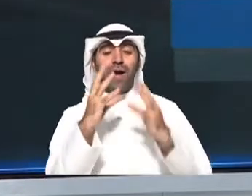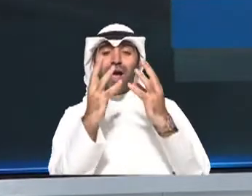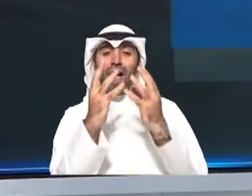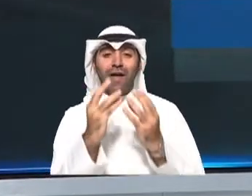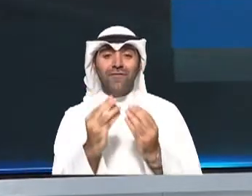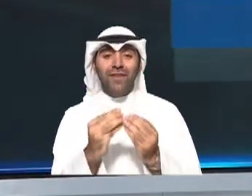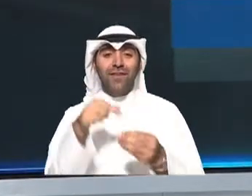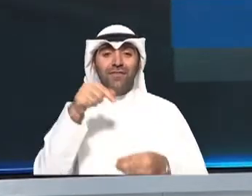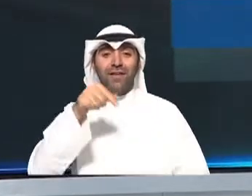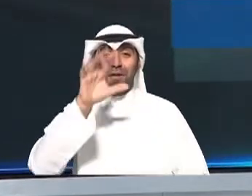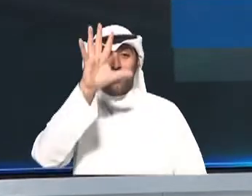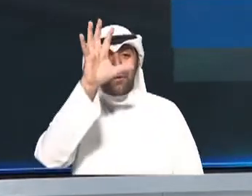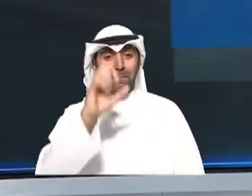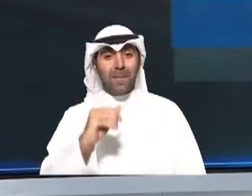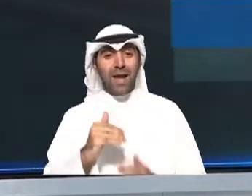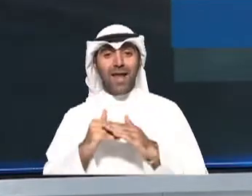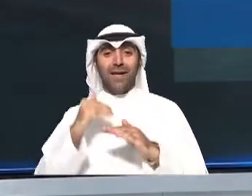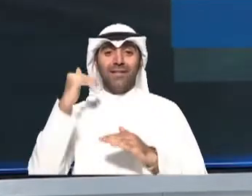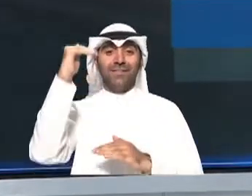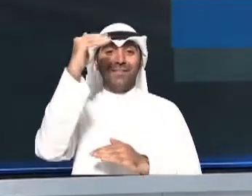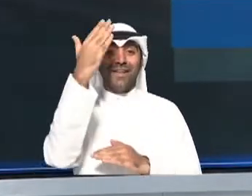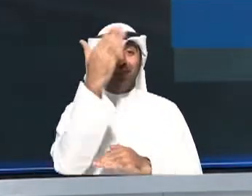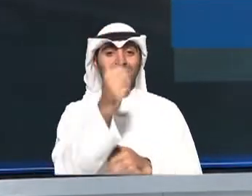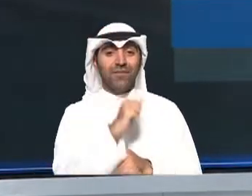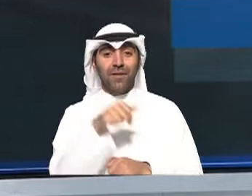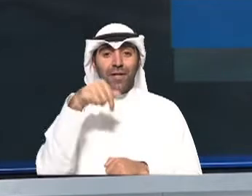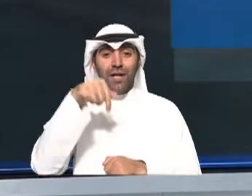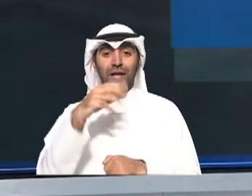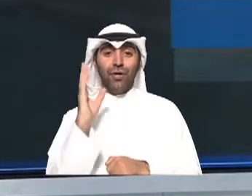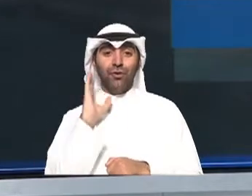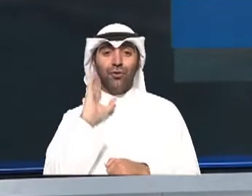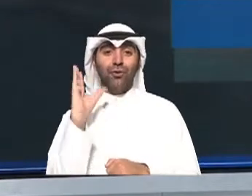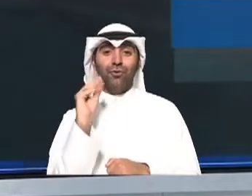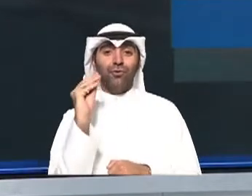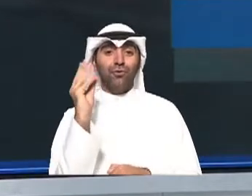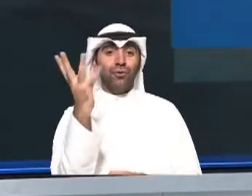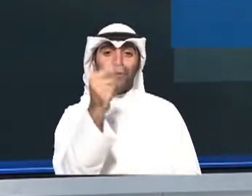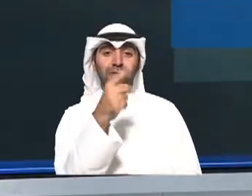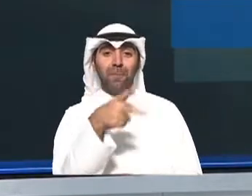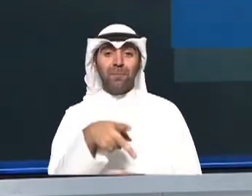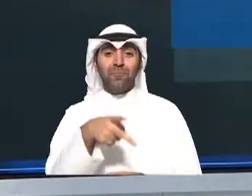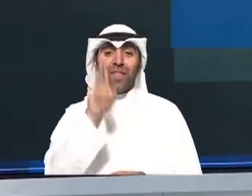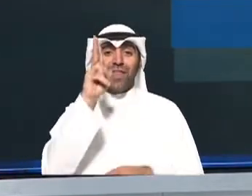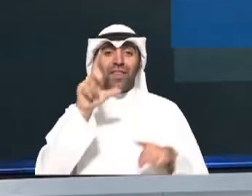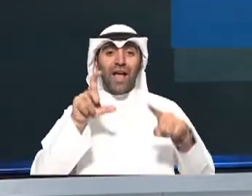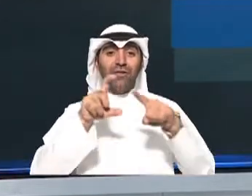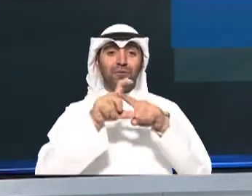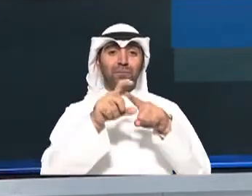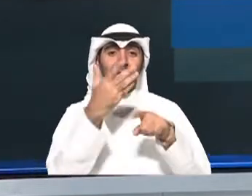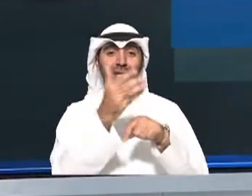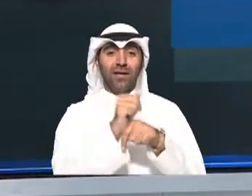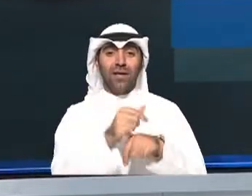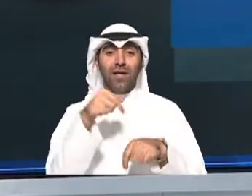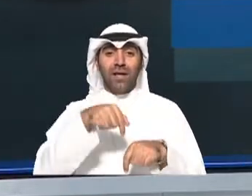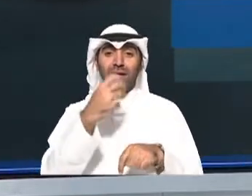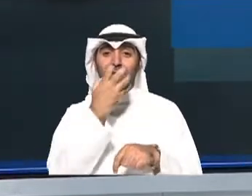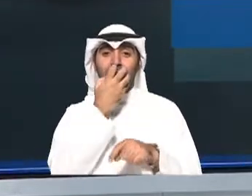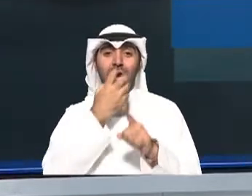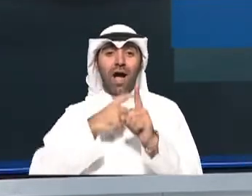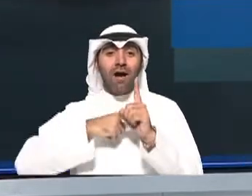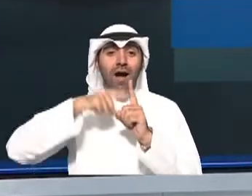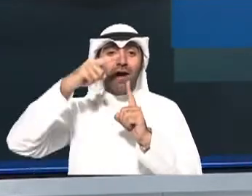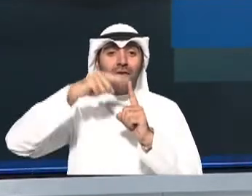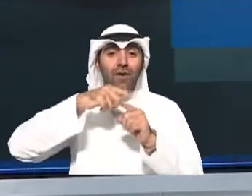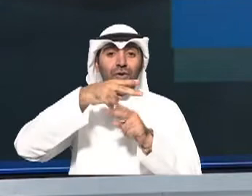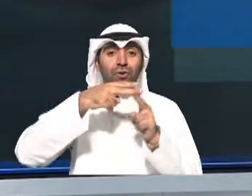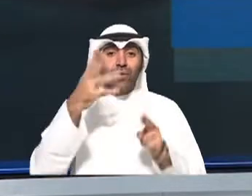خفيفة 12%، ولكن متوقع خلال الساعات القليلة القادمة تبدأ ترتفع تدريجيا. درجة الحرارة الحالية في مدينة الكويت 40 درجة